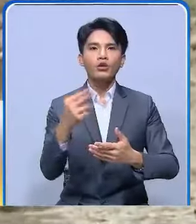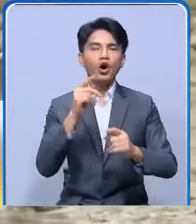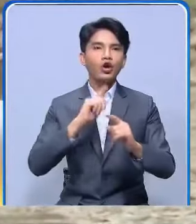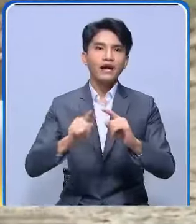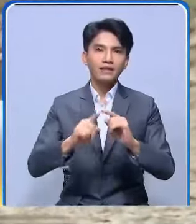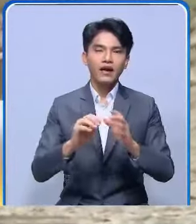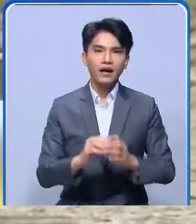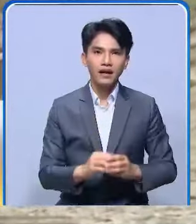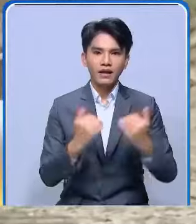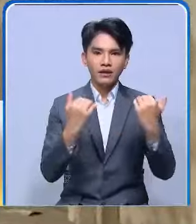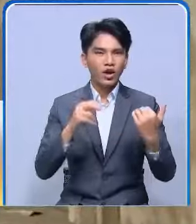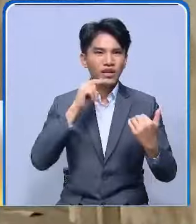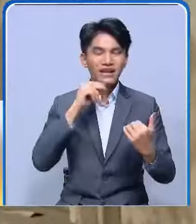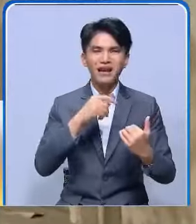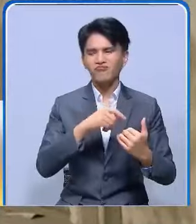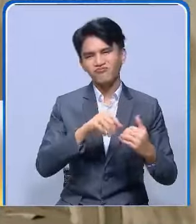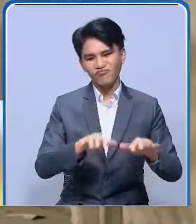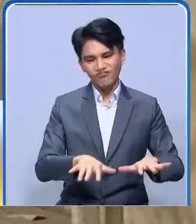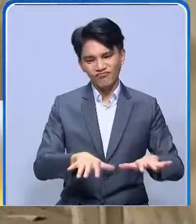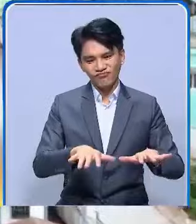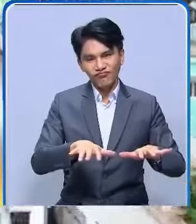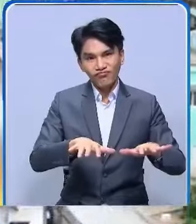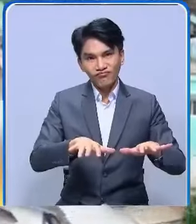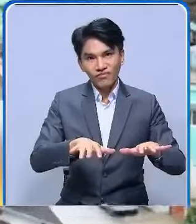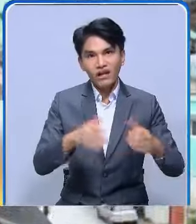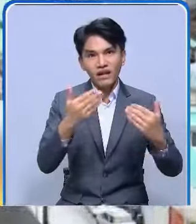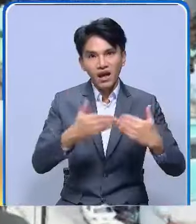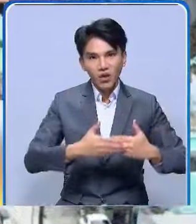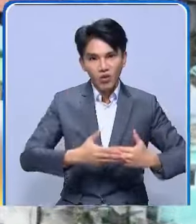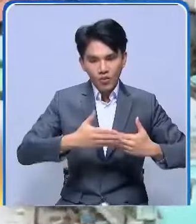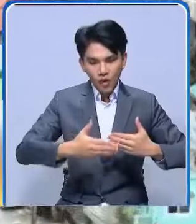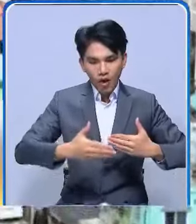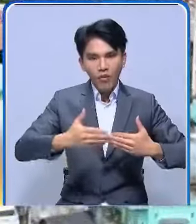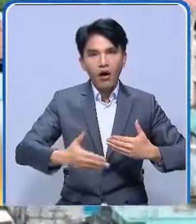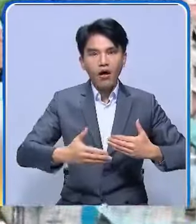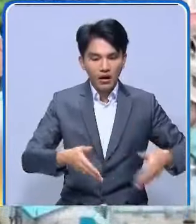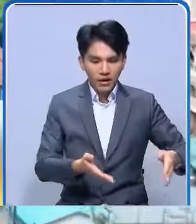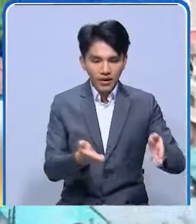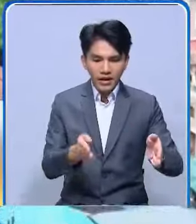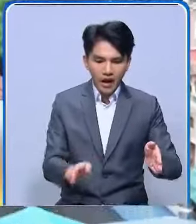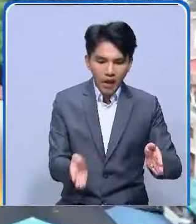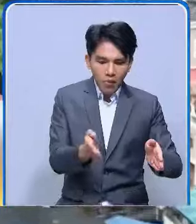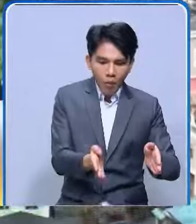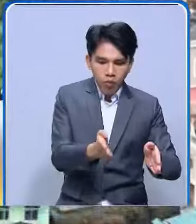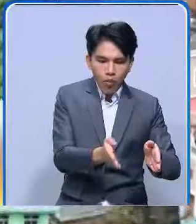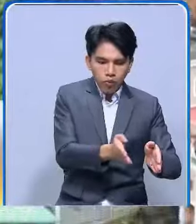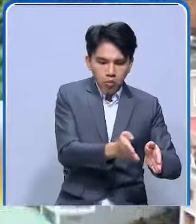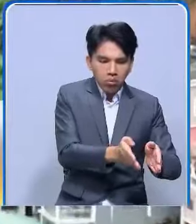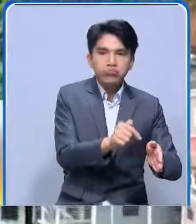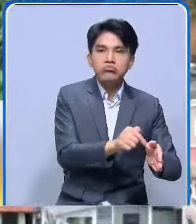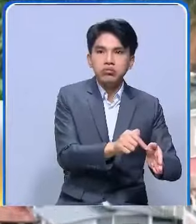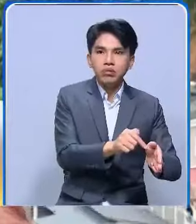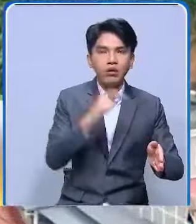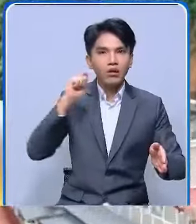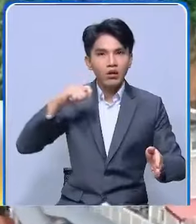ญหาลำน้ำตื้นเขินอีกแล้วก็ยังมีปัญหาเรื่องของการรุกล้ำลำน้ำด้วยขณะนี้ผู้บัญชาการทหารสูงสุดได้หารือกับฝ่ายเมียนม